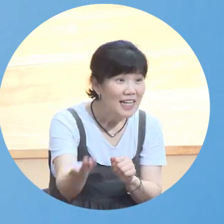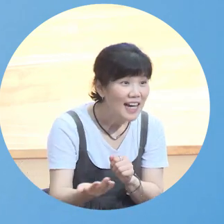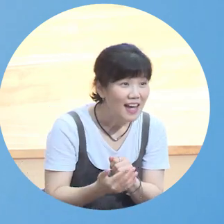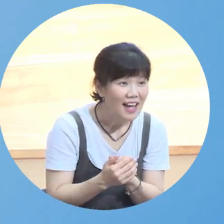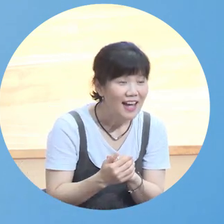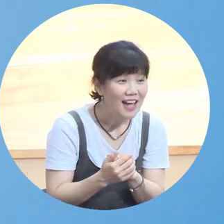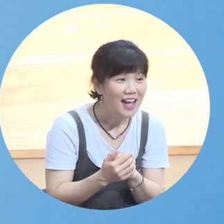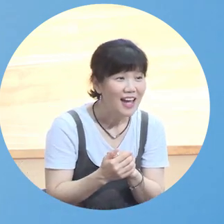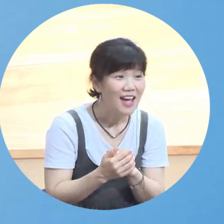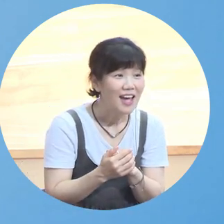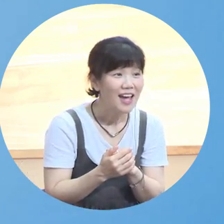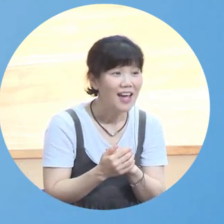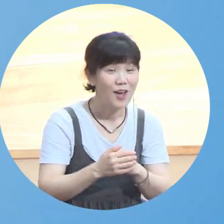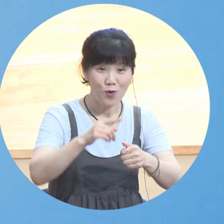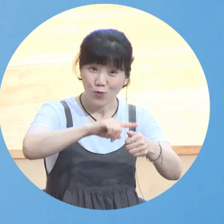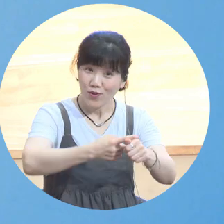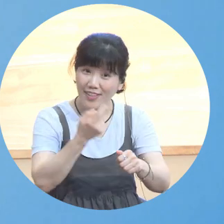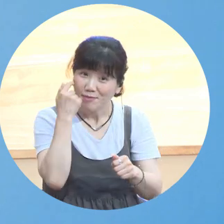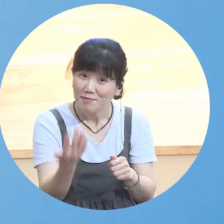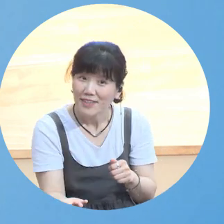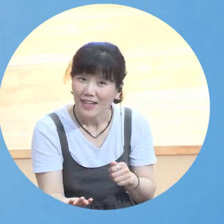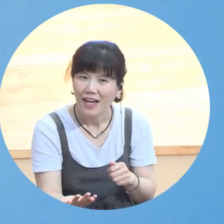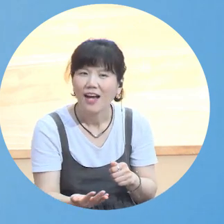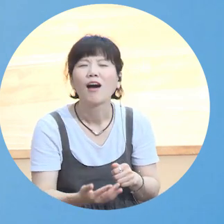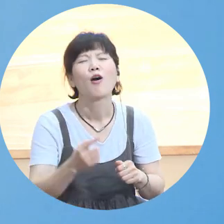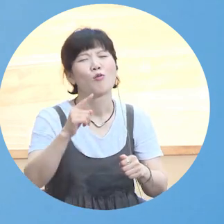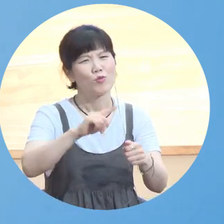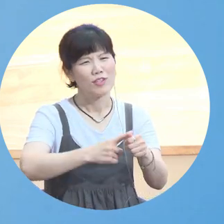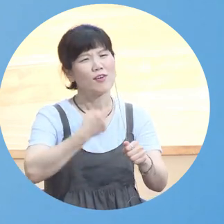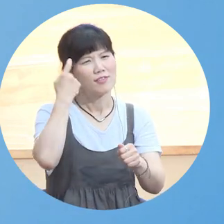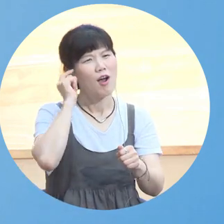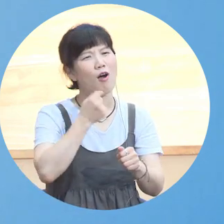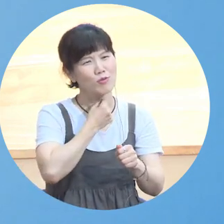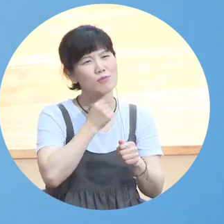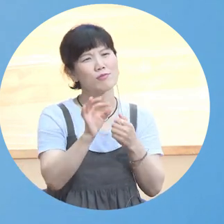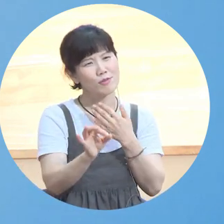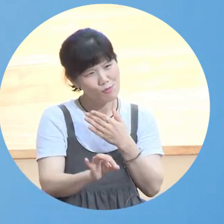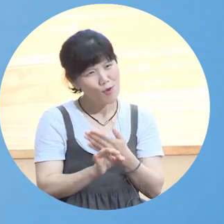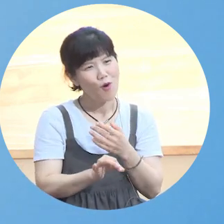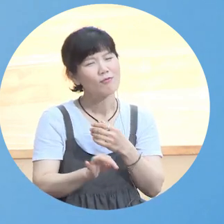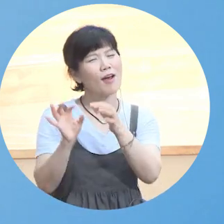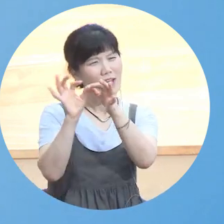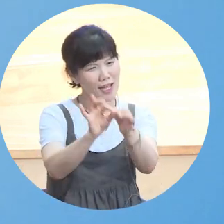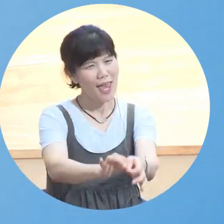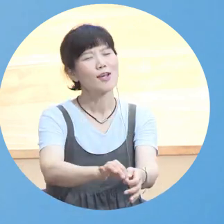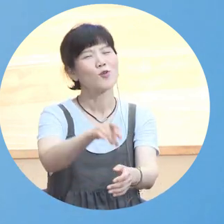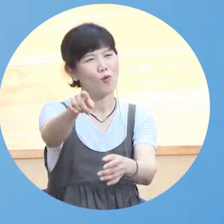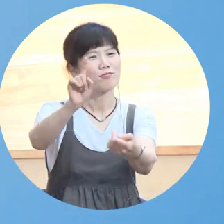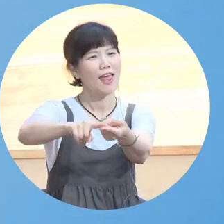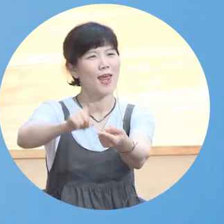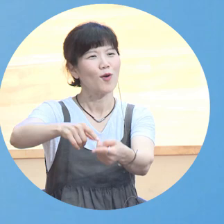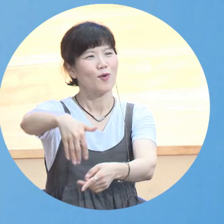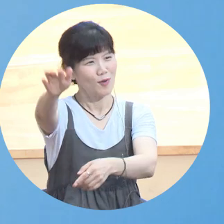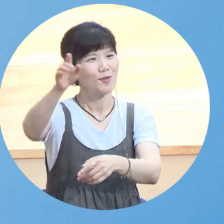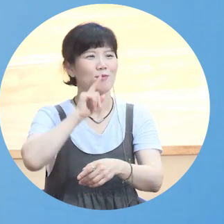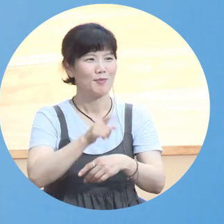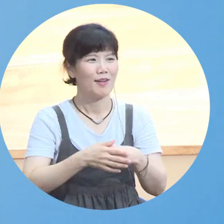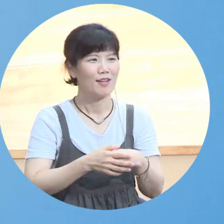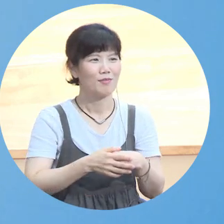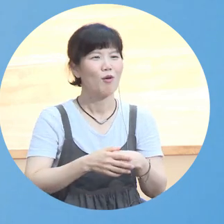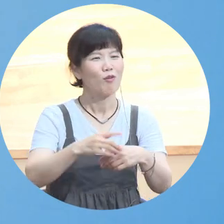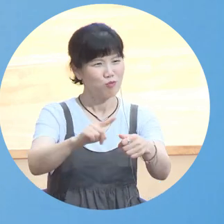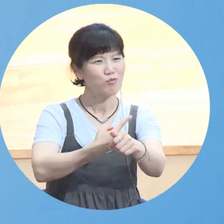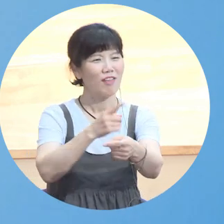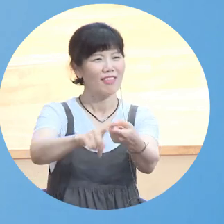우연히 라고 생각하고 싶은 분들은 계속 글에 신앙생활 하십시오 그냥 위원 일 겁니다 그냥